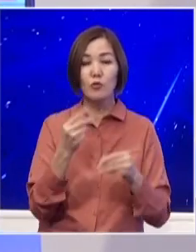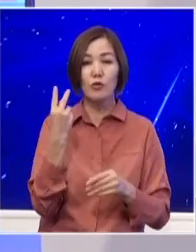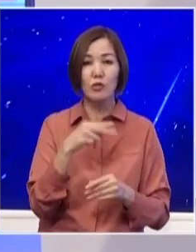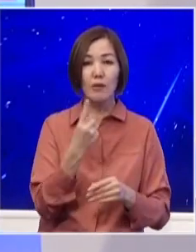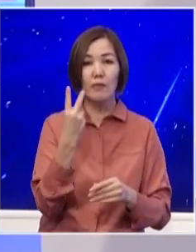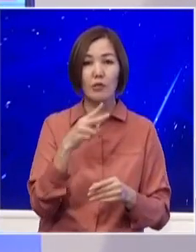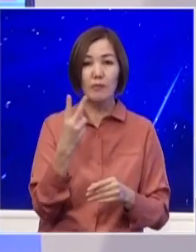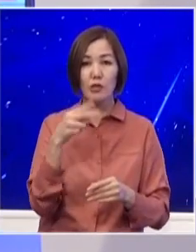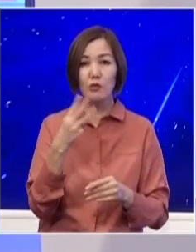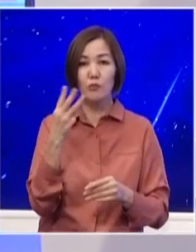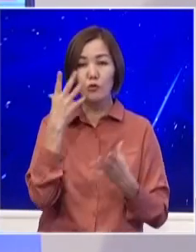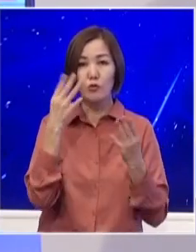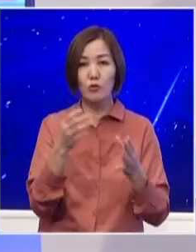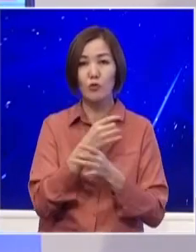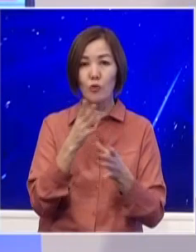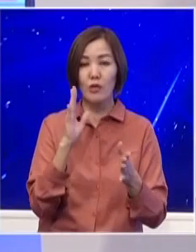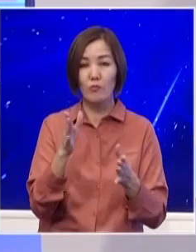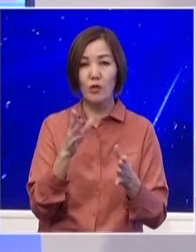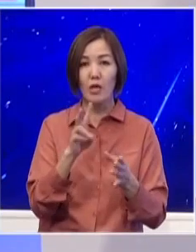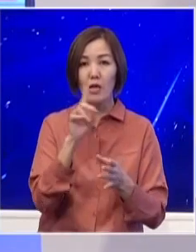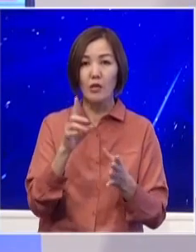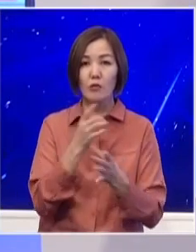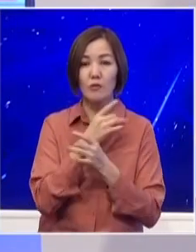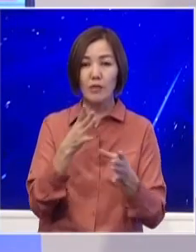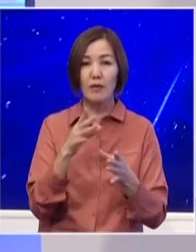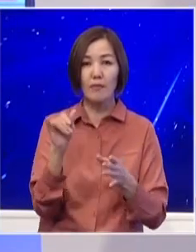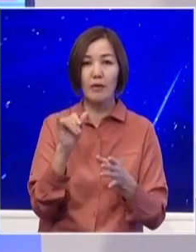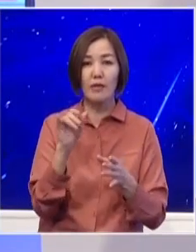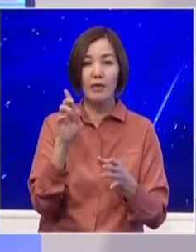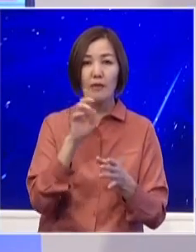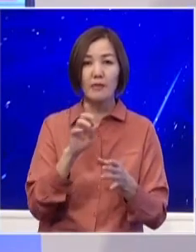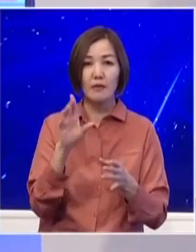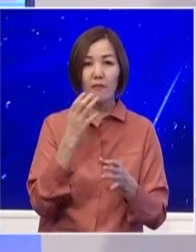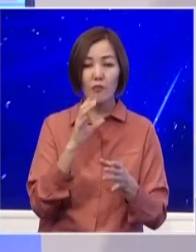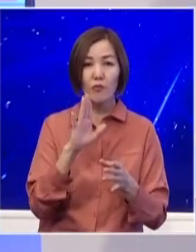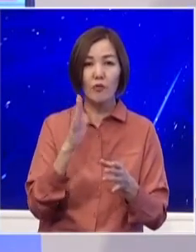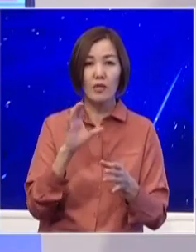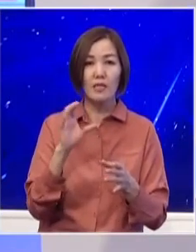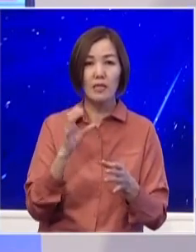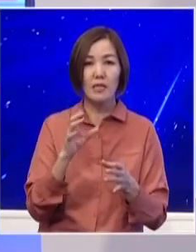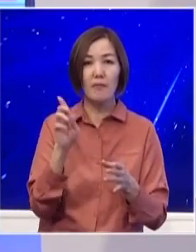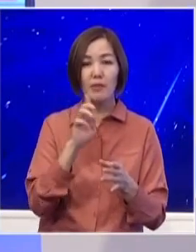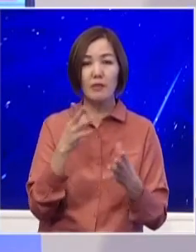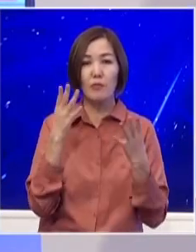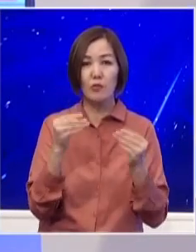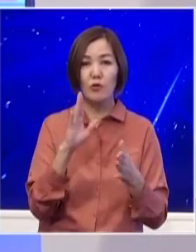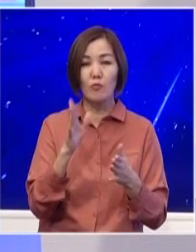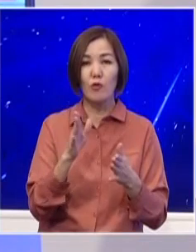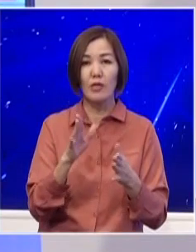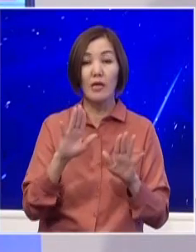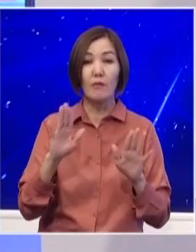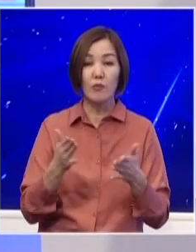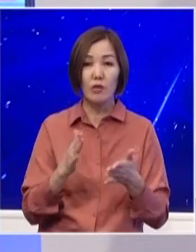21-і, 22-сі, 23-ші күндер тойлайды. Биыл наурыз мейрамдары сейсенбі, сәрсенбі, бейсенбі күндерге тұспа-тұс келеді. Әдетте мұндай